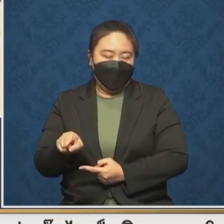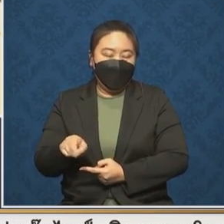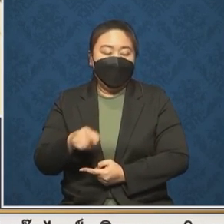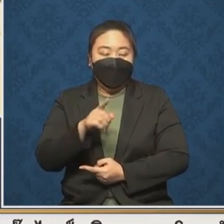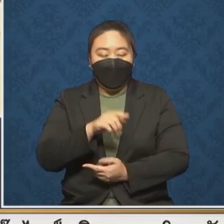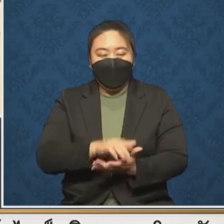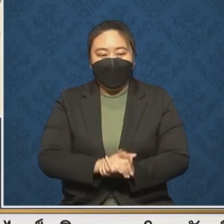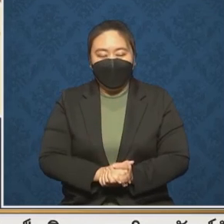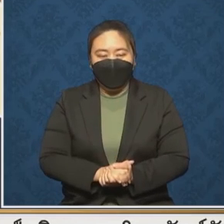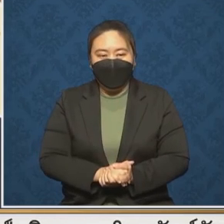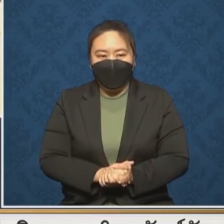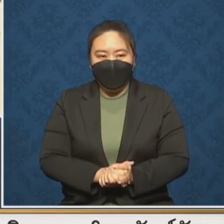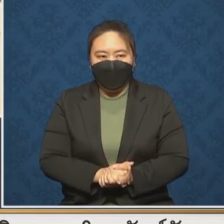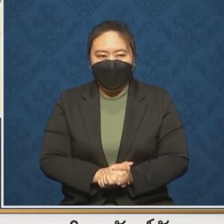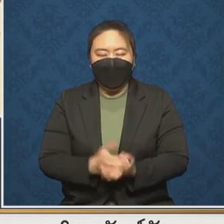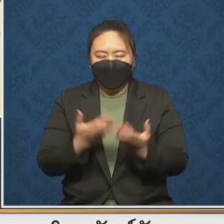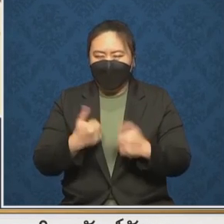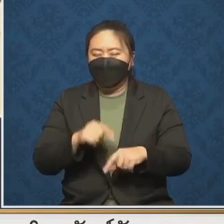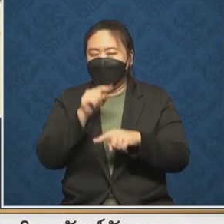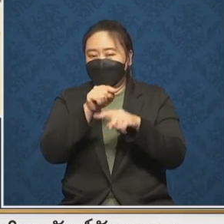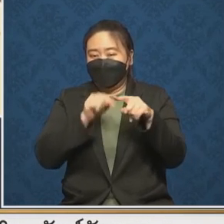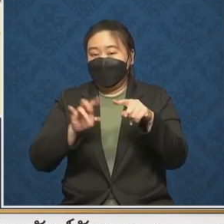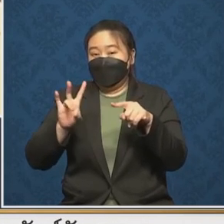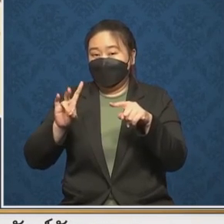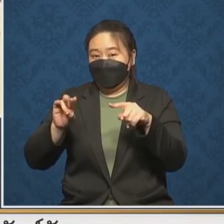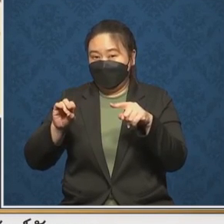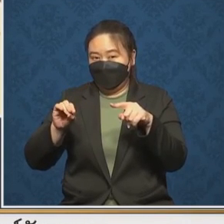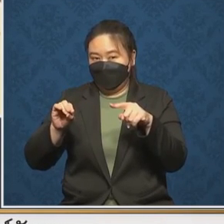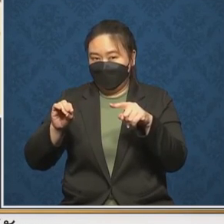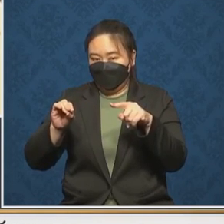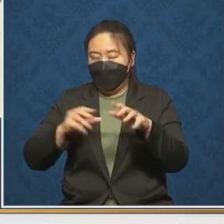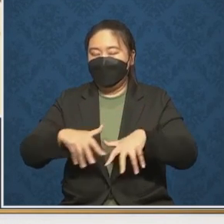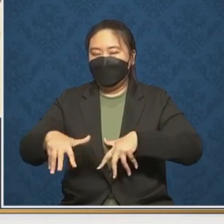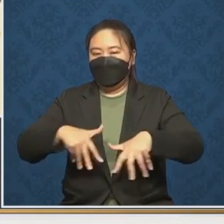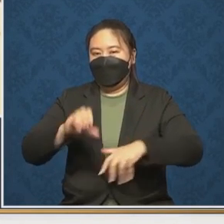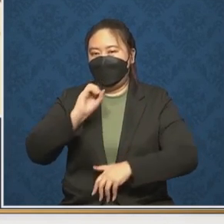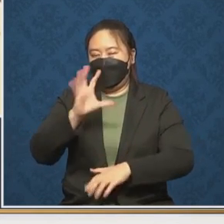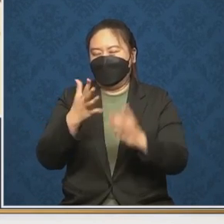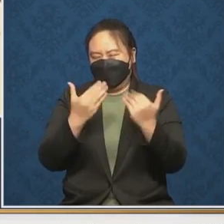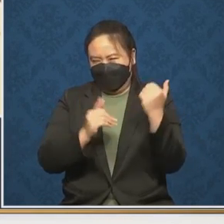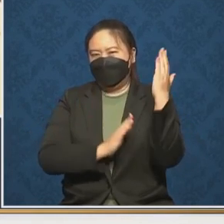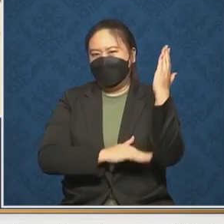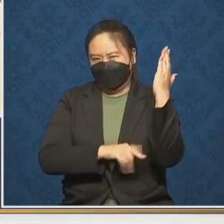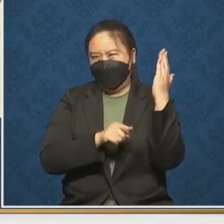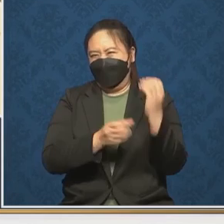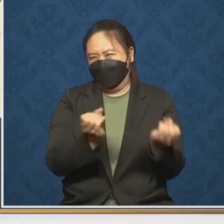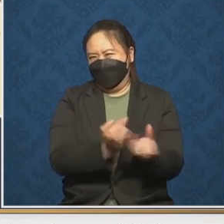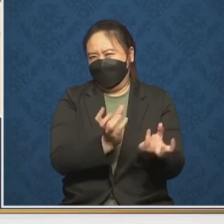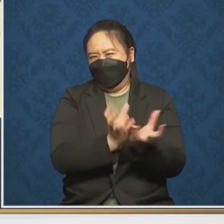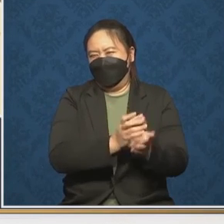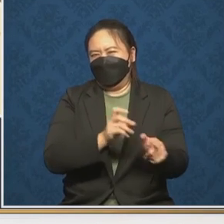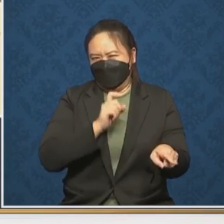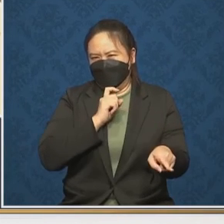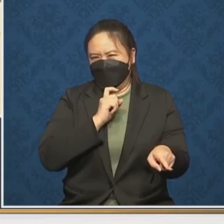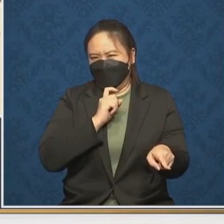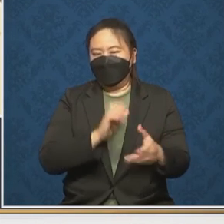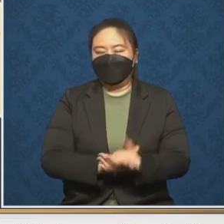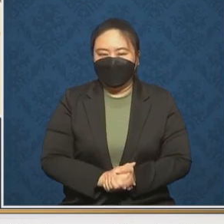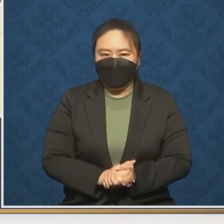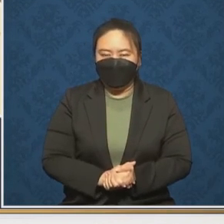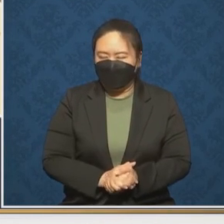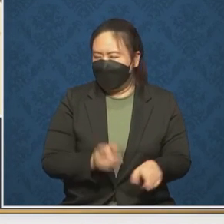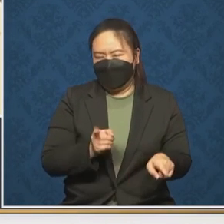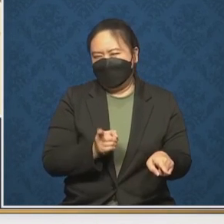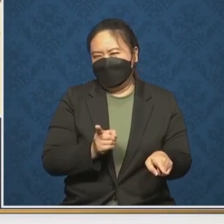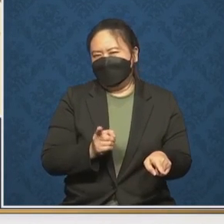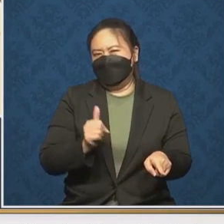เกบ 70%ระชาชนบอกเหตุกณพากใต้ยังรนแงพลสเซอเวสุท้ายและยัเหอนเด